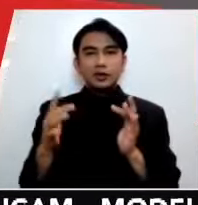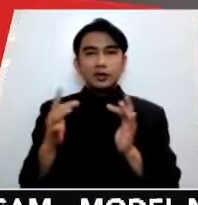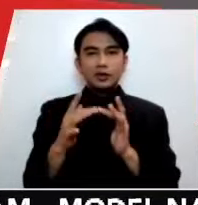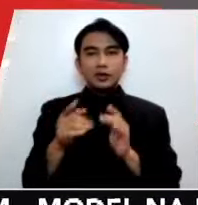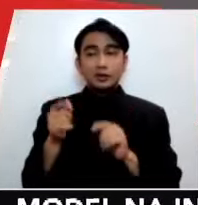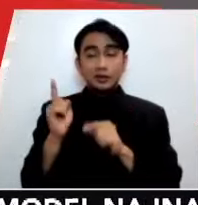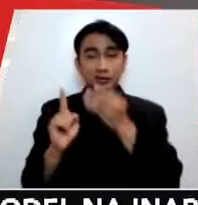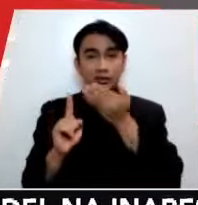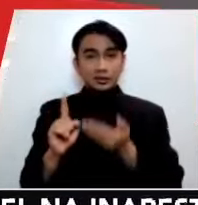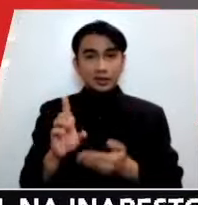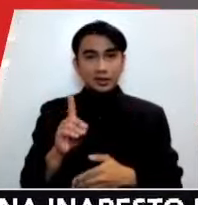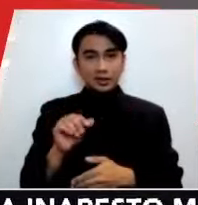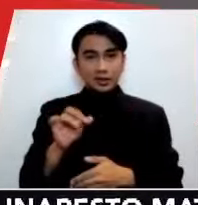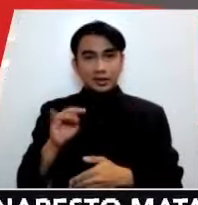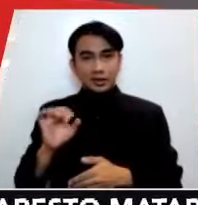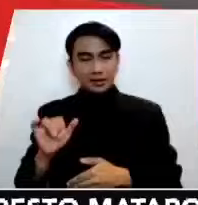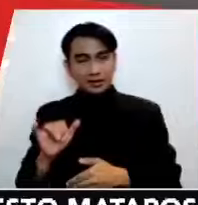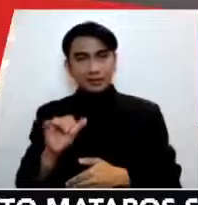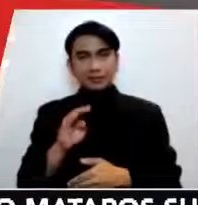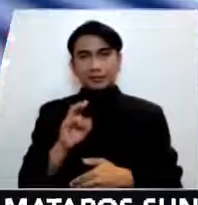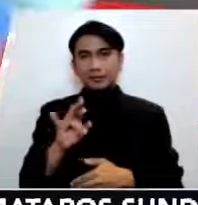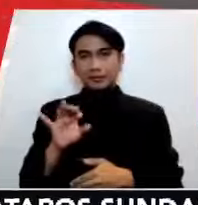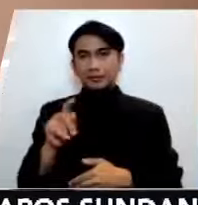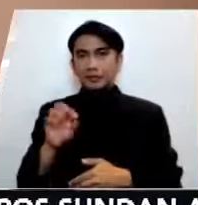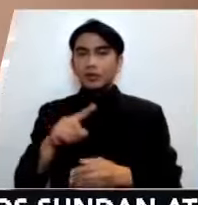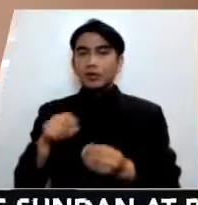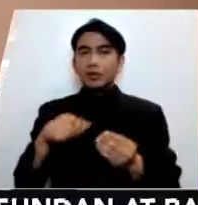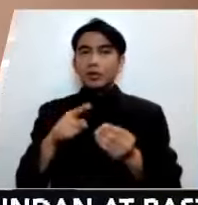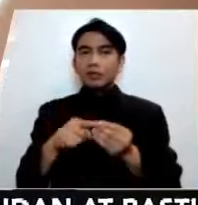sa utang na loob. May report si Darlene Kai.